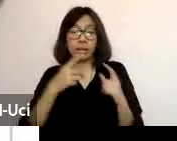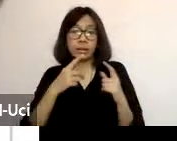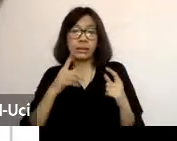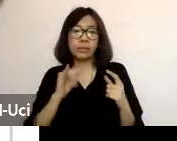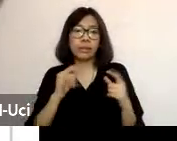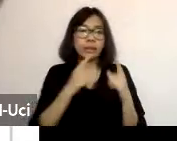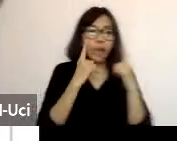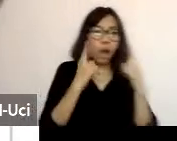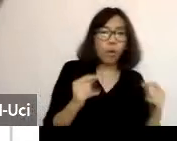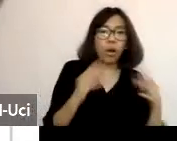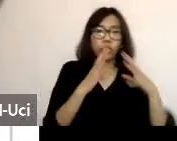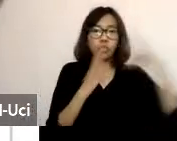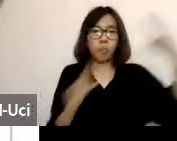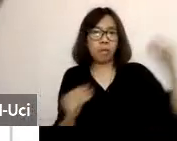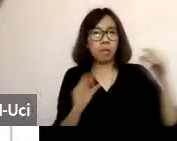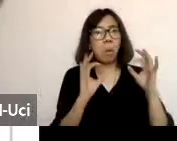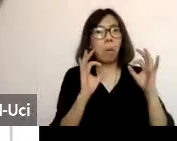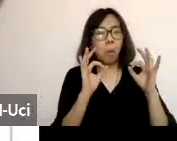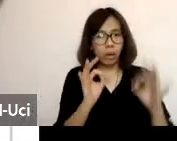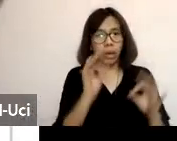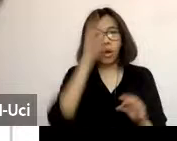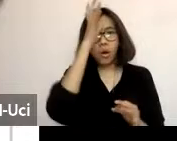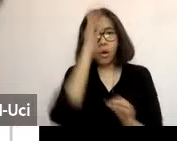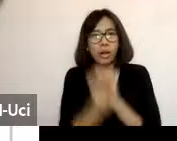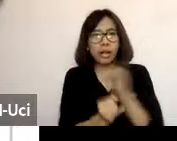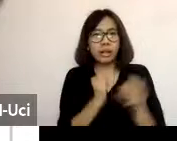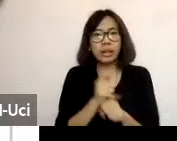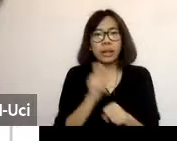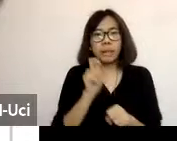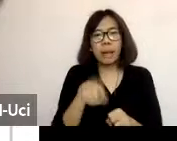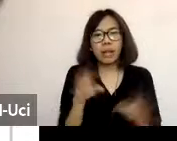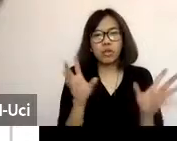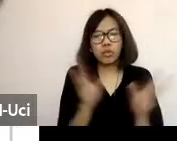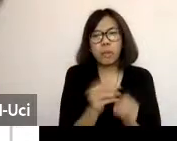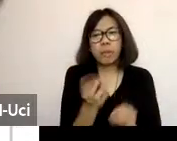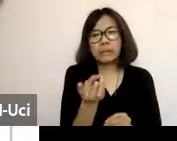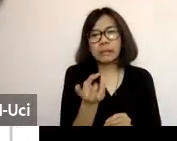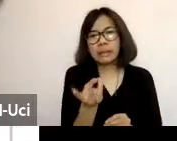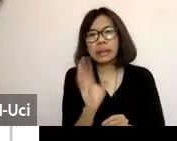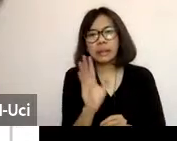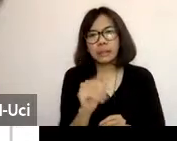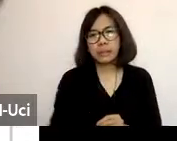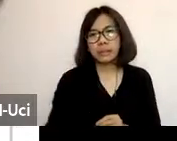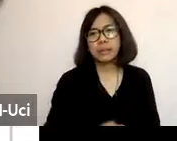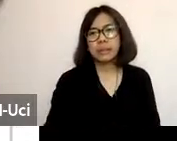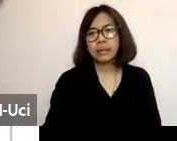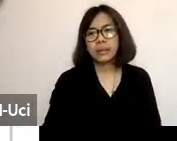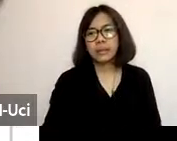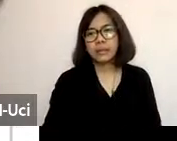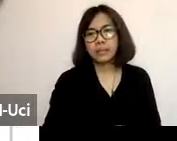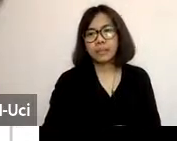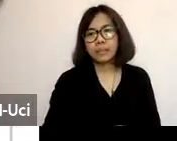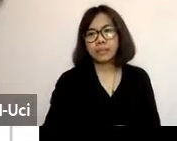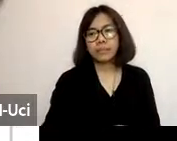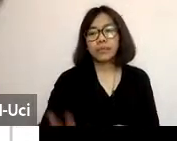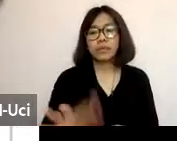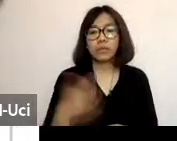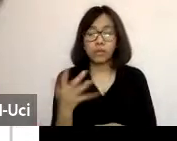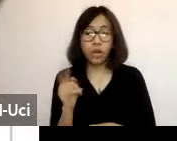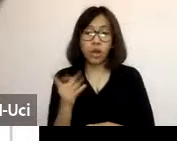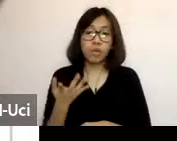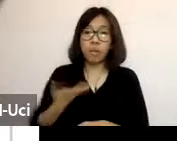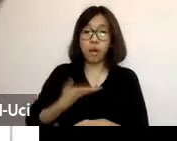Jawa dan Sumatera itu mungkin apa pengguna internet sdikit dan proses untuk kesana adalah Ya kita harus menyediakan prosedur